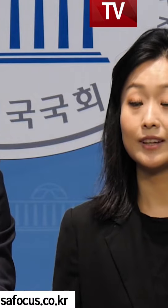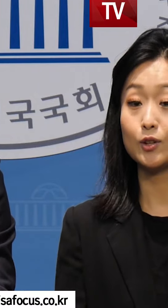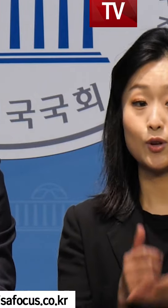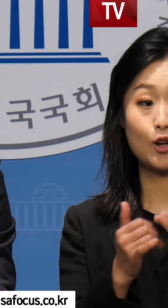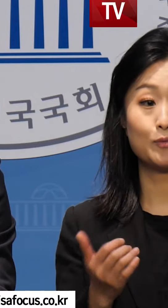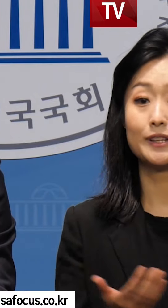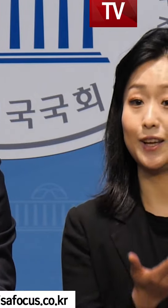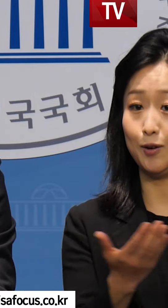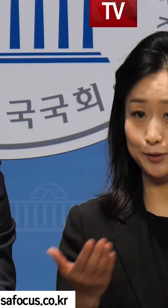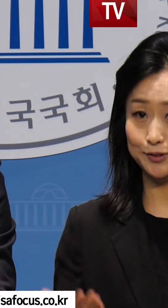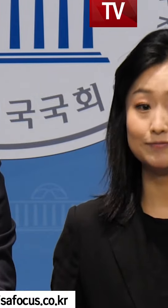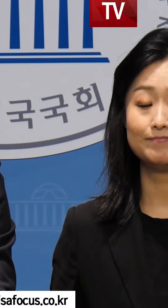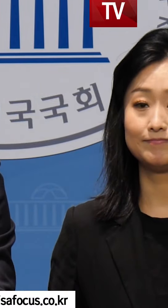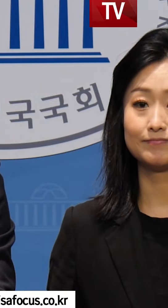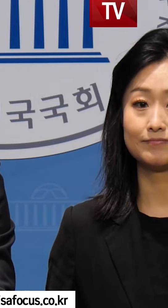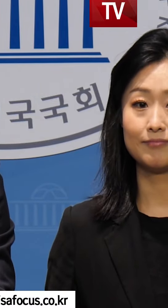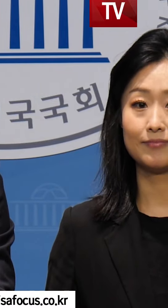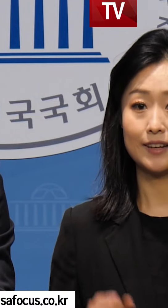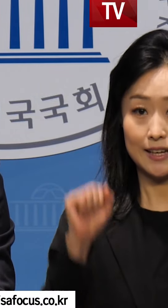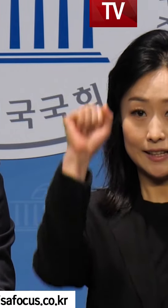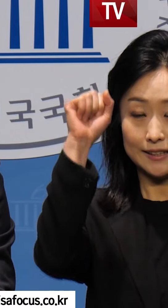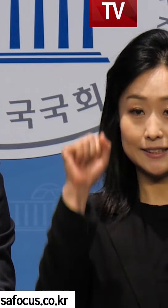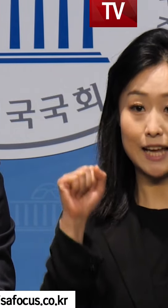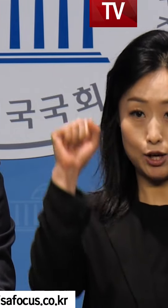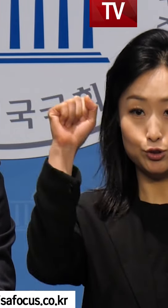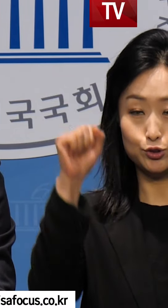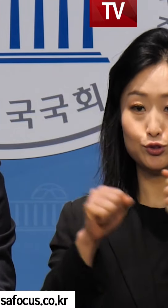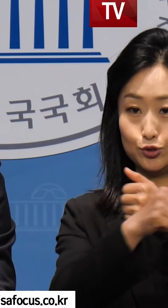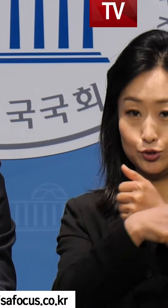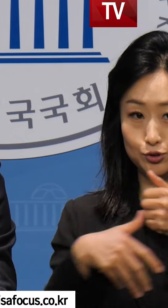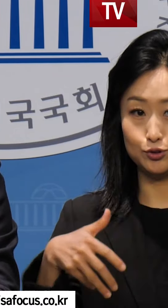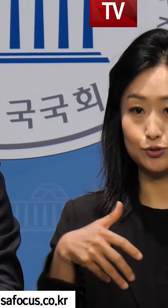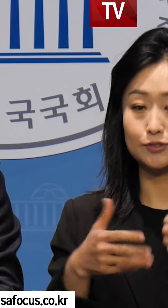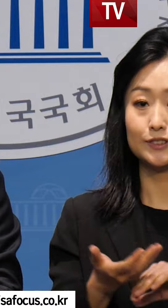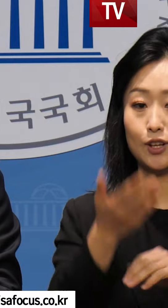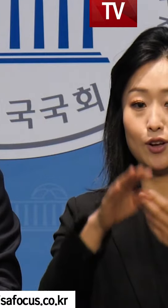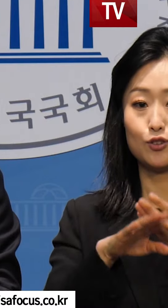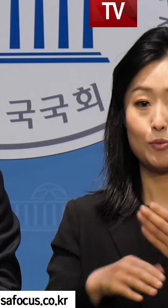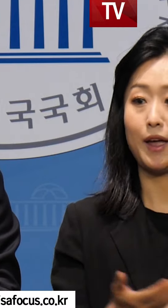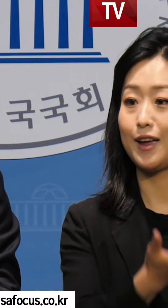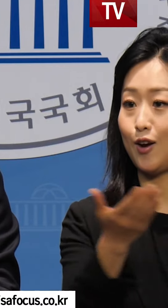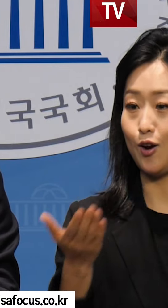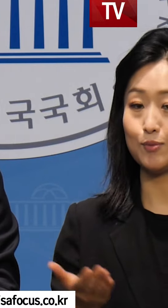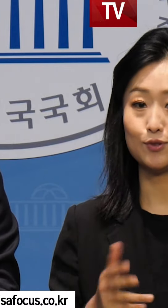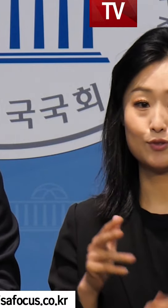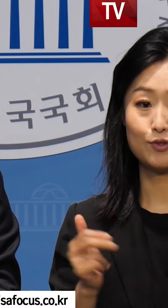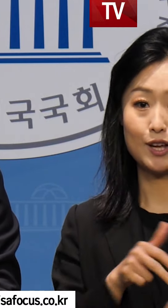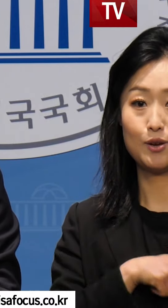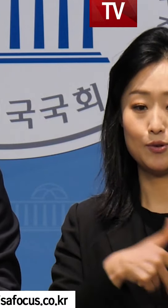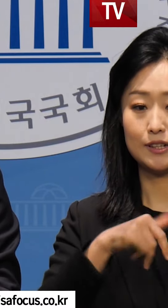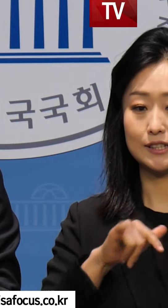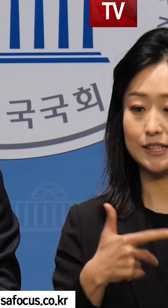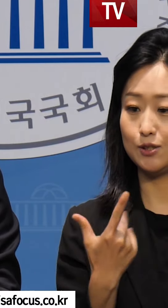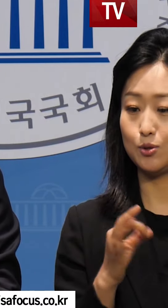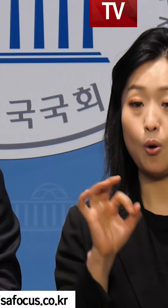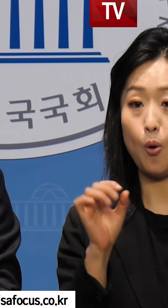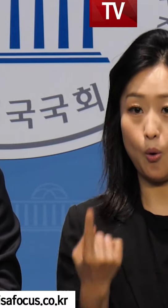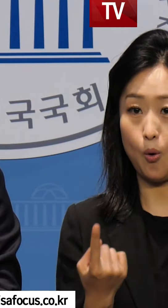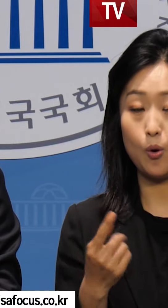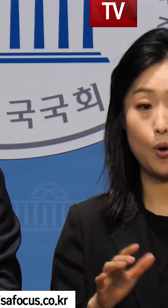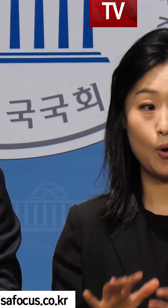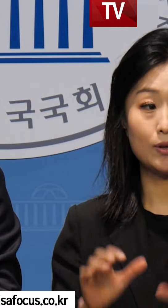존경하는 국민 여러분, 그리고 체육인 선후배 여러분, 안녕하십니까? 국회의원 진정호입니다. 오늘